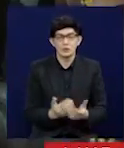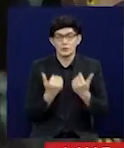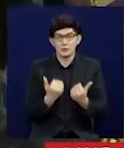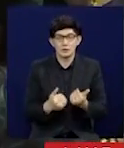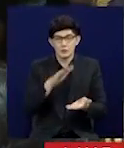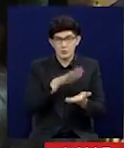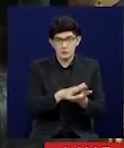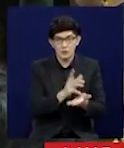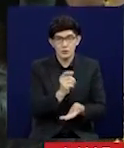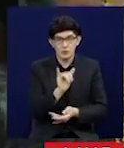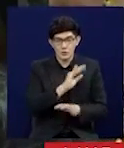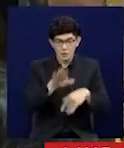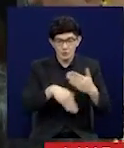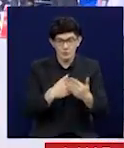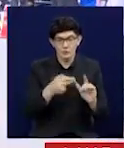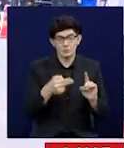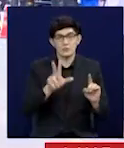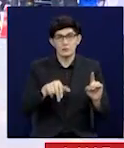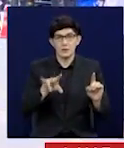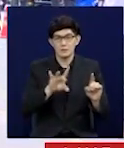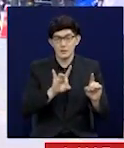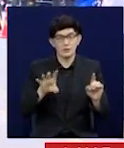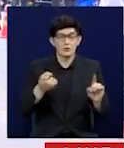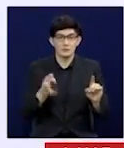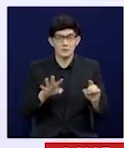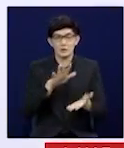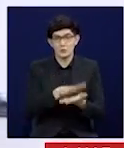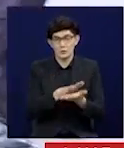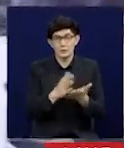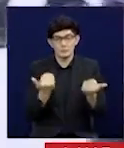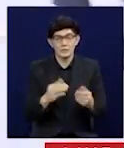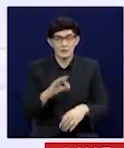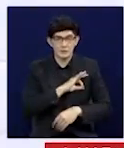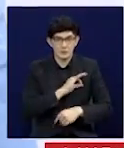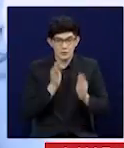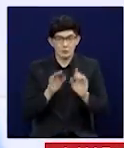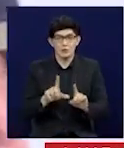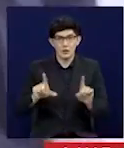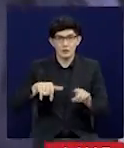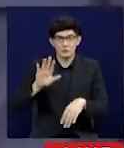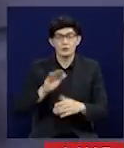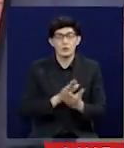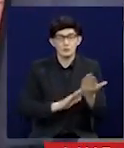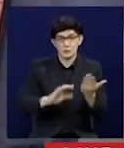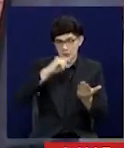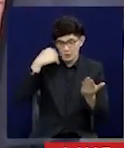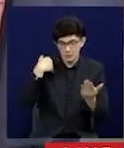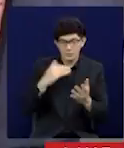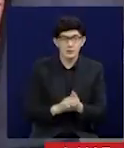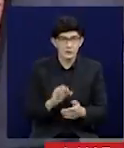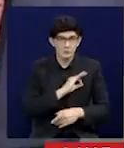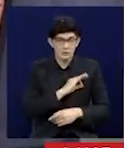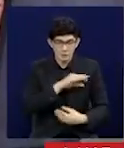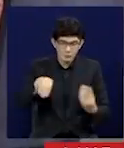โรงเรียนอย.น้อยทั้งสิ้น 13,814 โรงเรียนนะครับแล้วก็มีสมาชิกนับล้านคนทั่วประเทศมีการหมุนเวียนสมาชิกกันแต่ละ